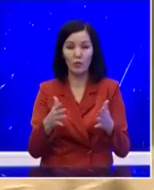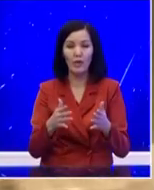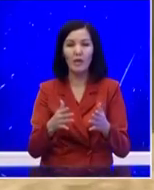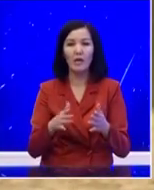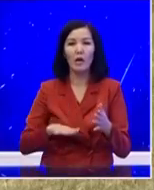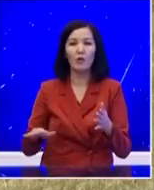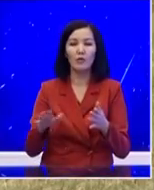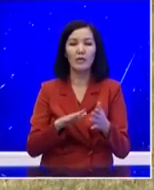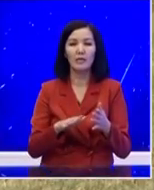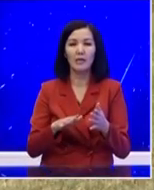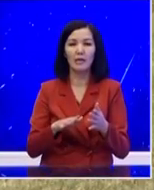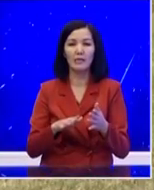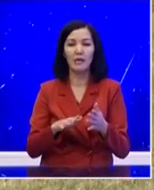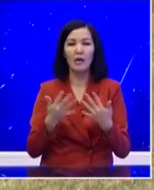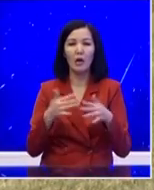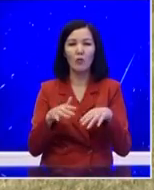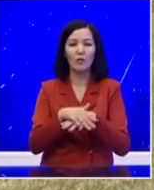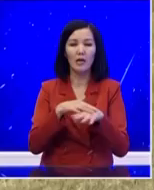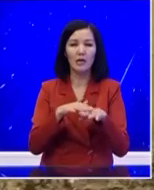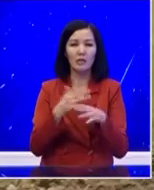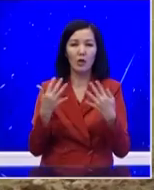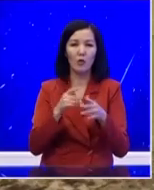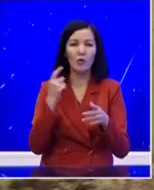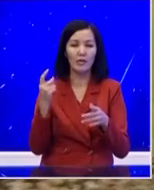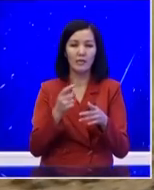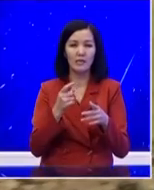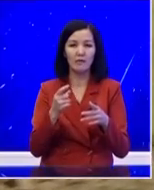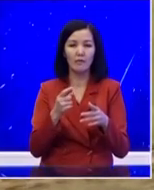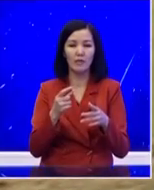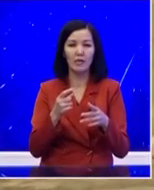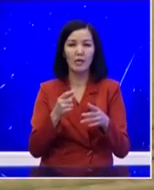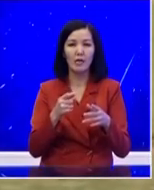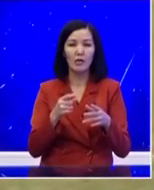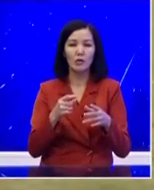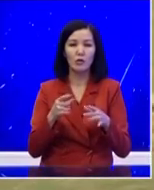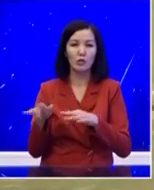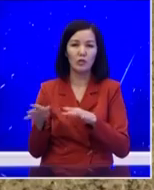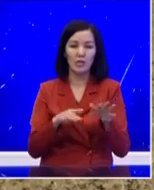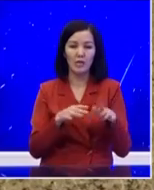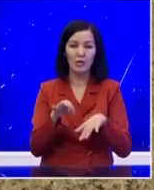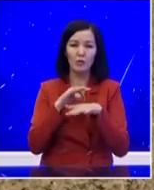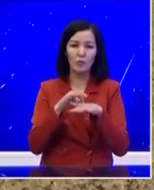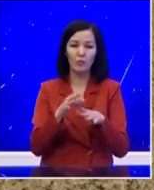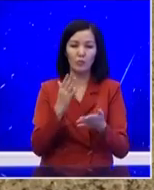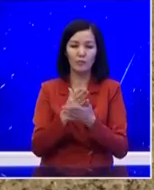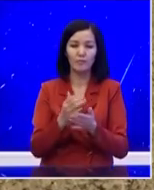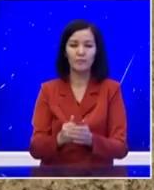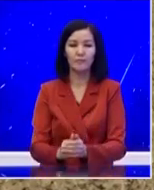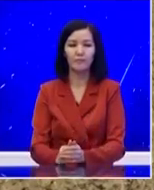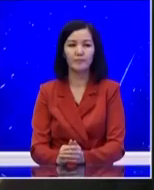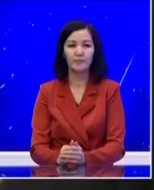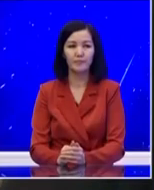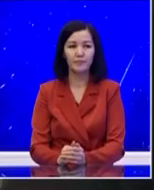аудан тыңнан түлегелі ауылдағы ағайынның ауыл шаруашылығымен айналысуға деген жігерлері таси түсті дейді сала